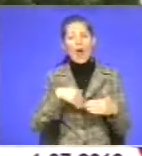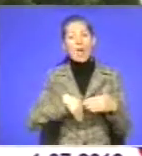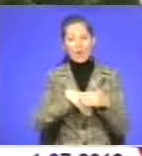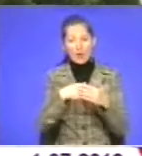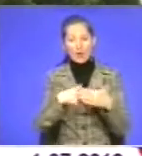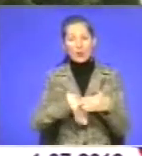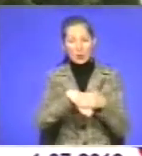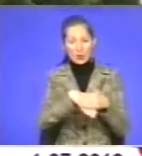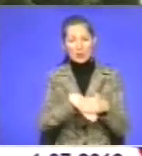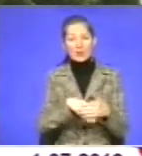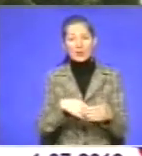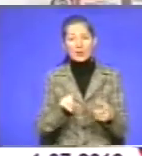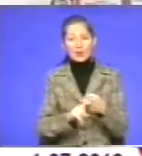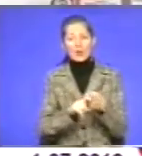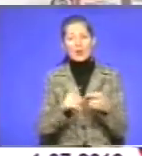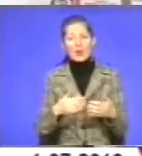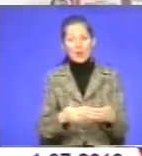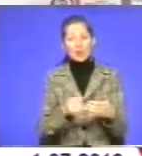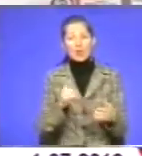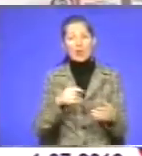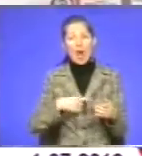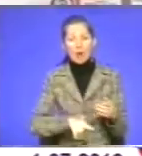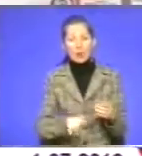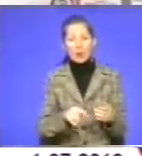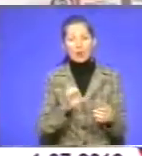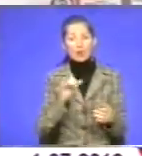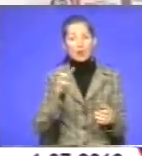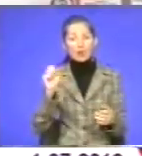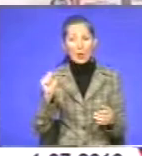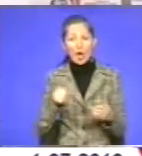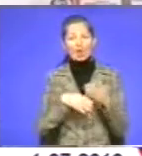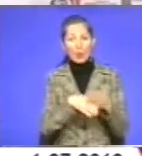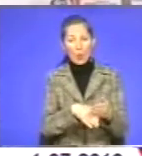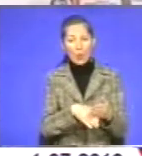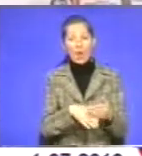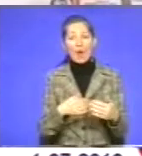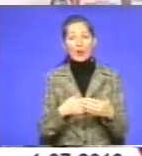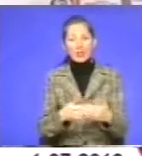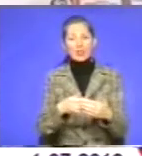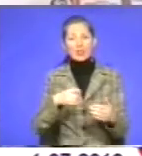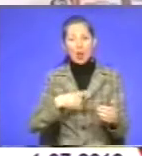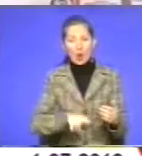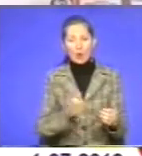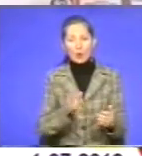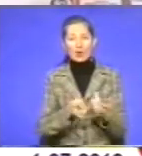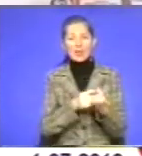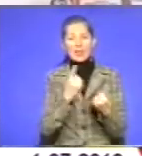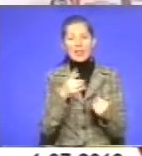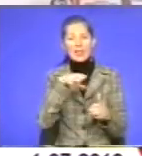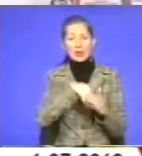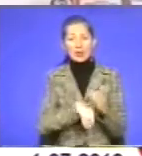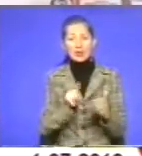з вагітністю та пологами. На суму допомоги по вагітності і пологам буде нараховуватися єдиний внесок за